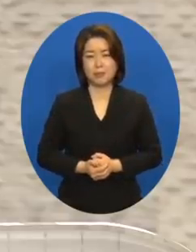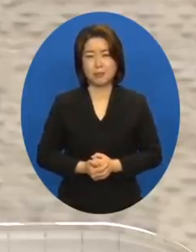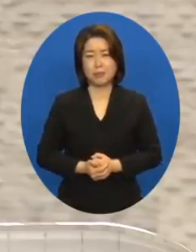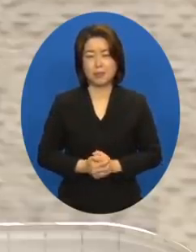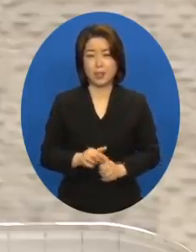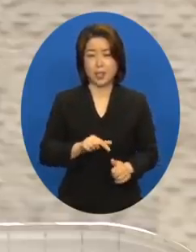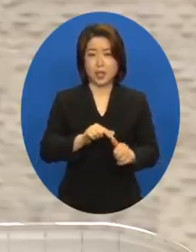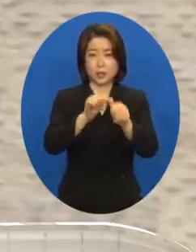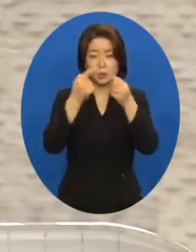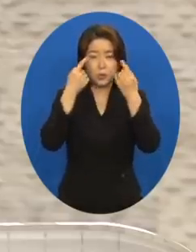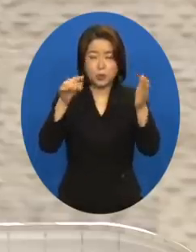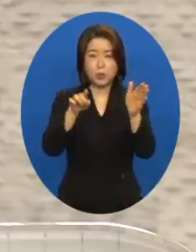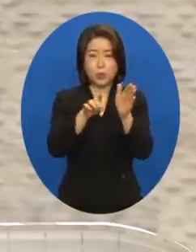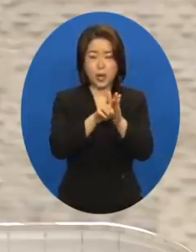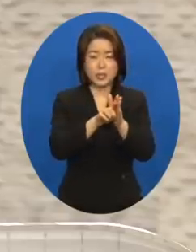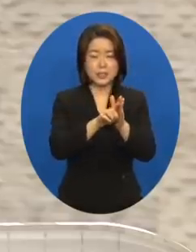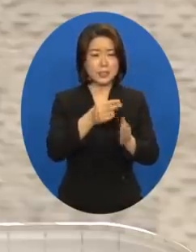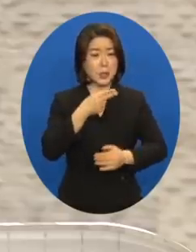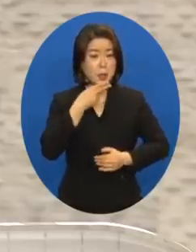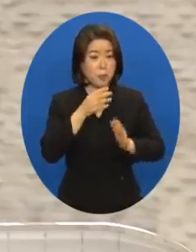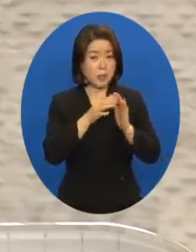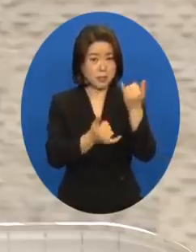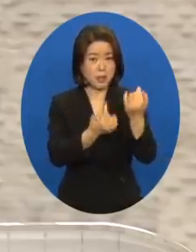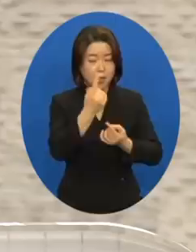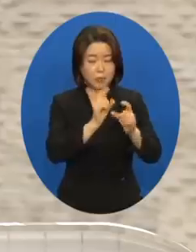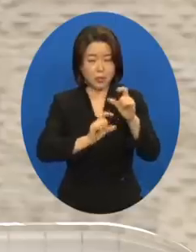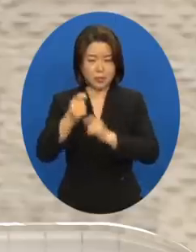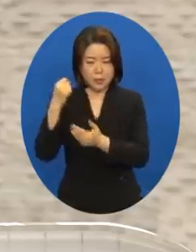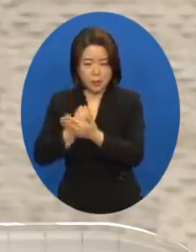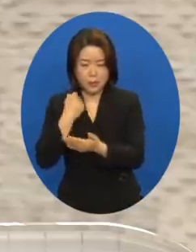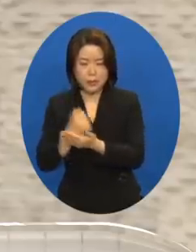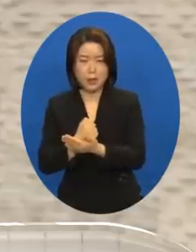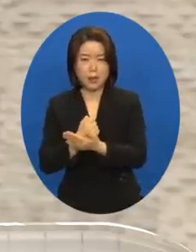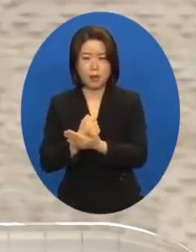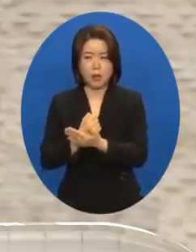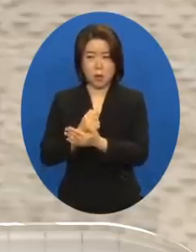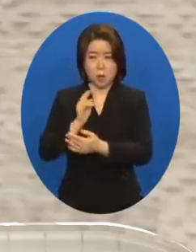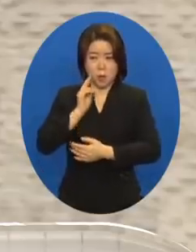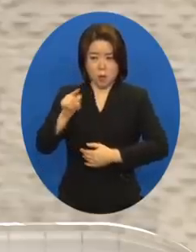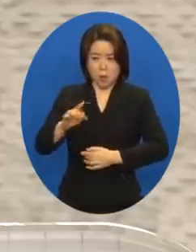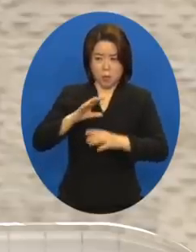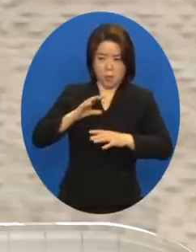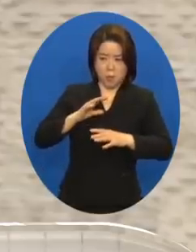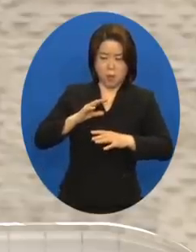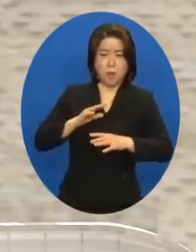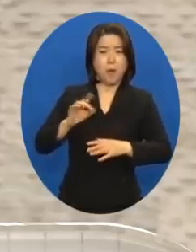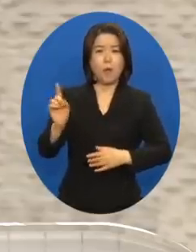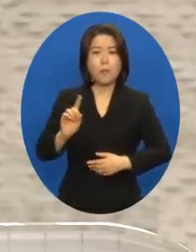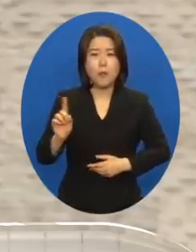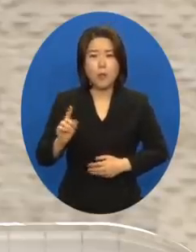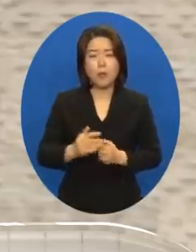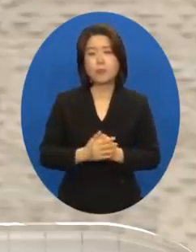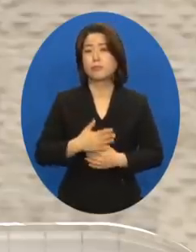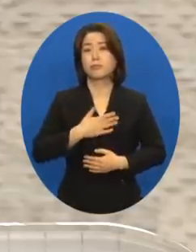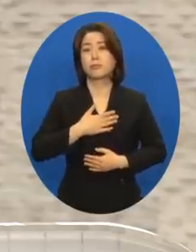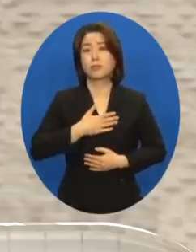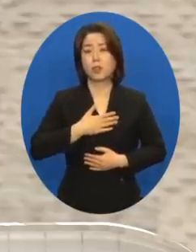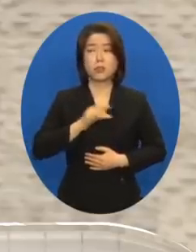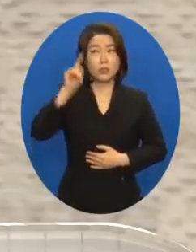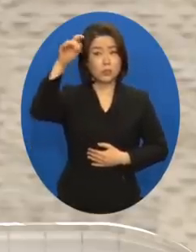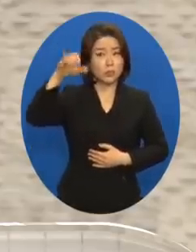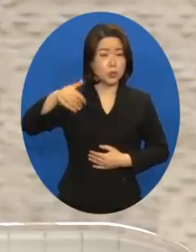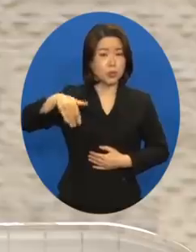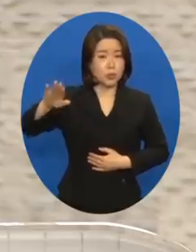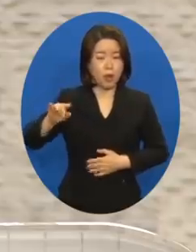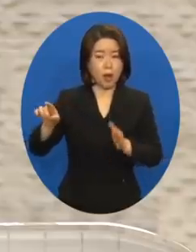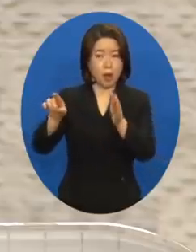구원의 확신이 없는 사람보다 더 안타깝고 심지 5무 속기 까지 않는 것이 뭐냐면 자기는 천국에 갈 거라고